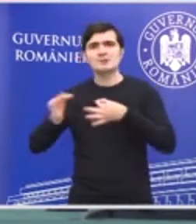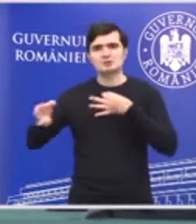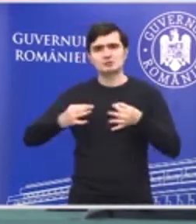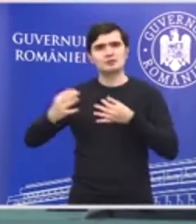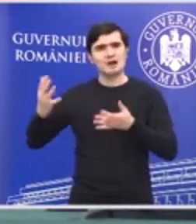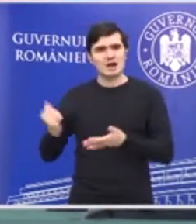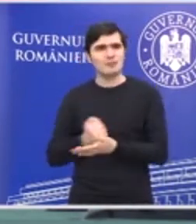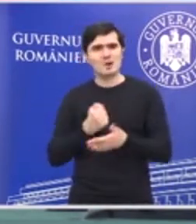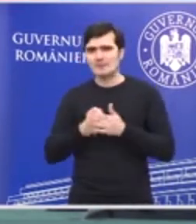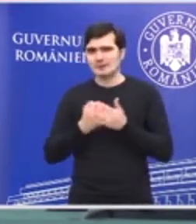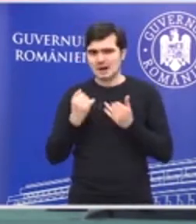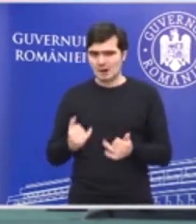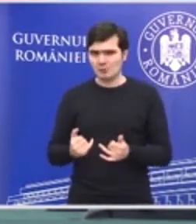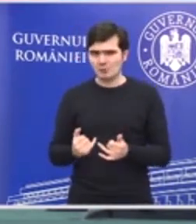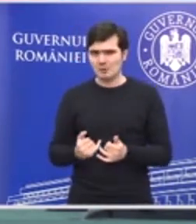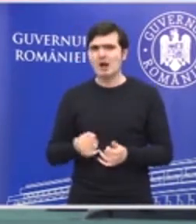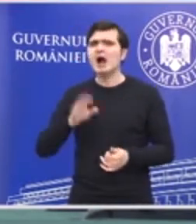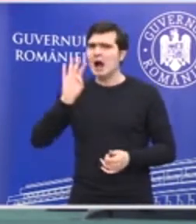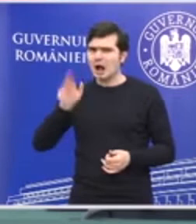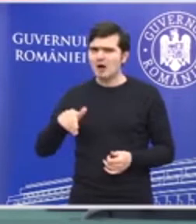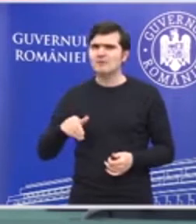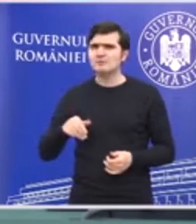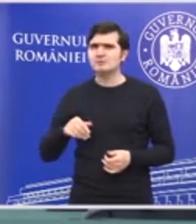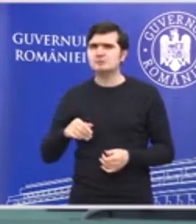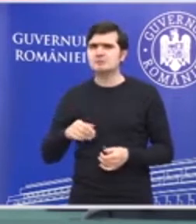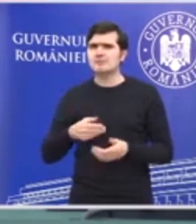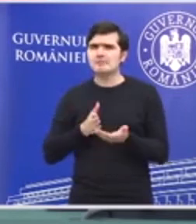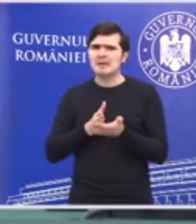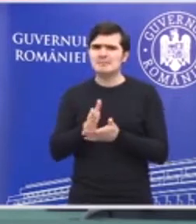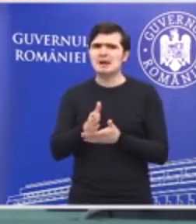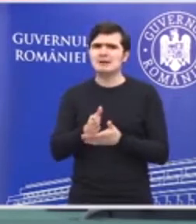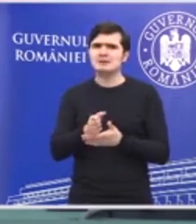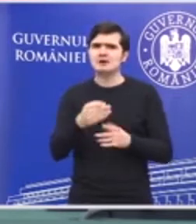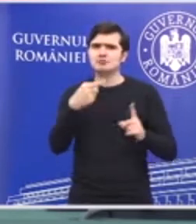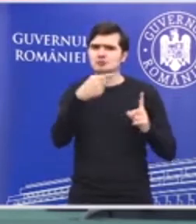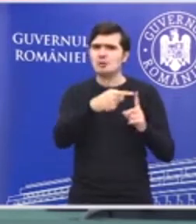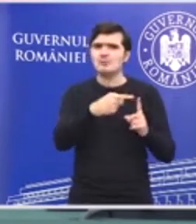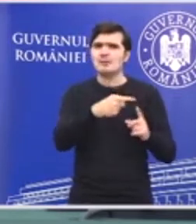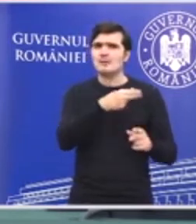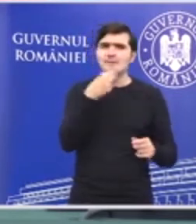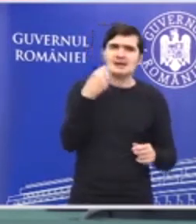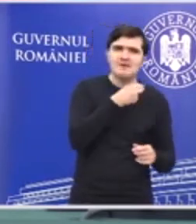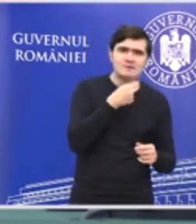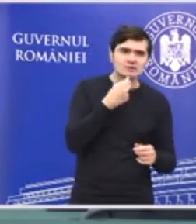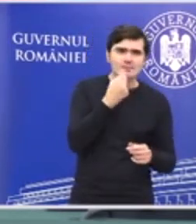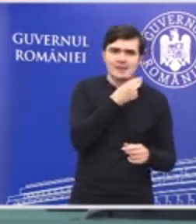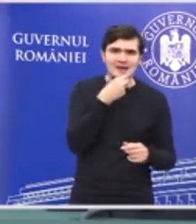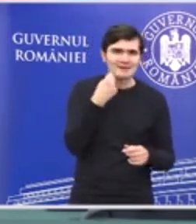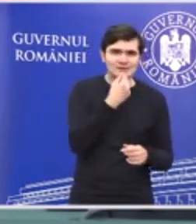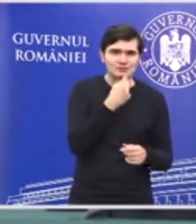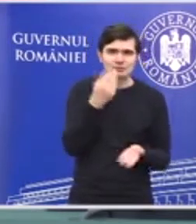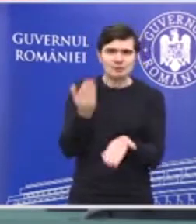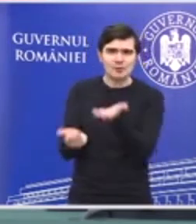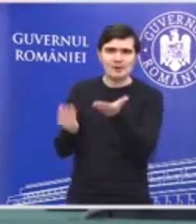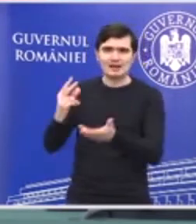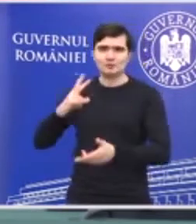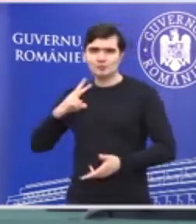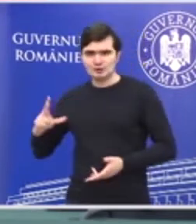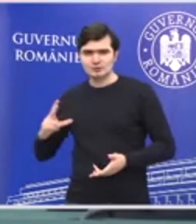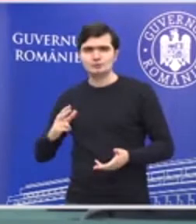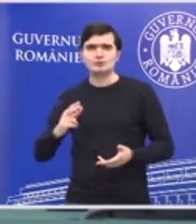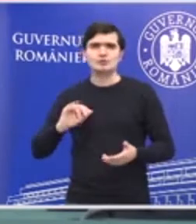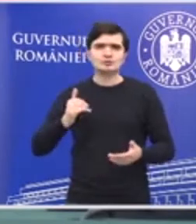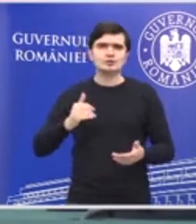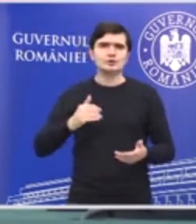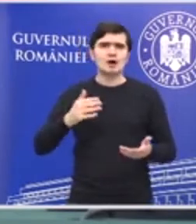la acest moment au avut în vedere în permanență beneficiile versus riscurile și am plecat de la datele